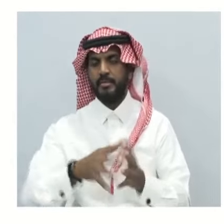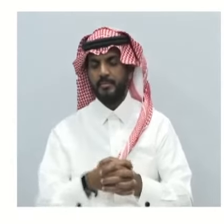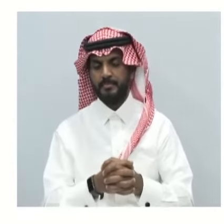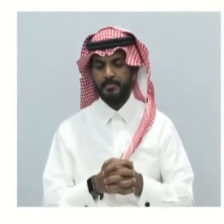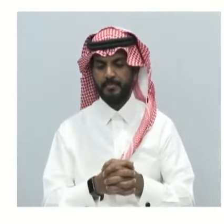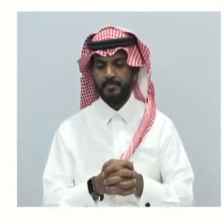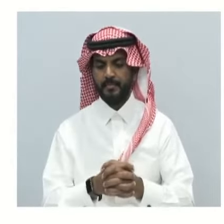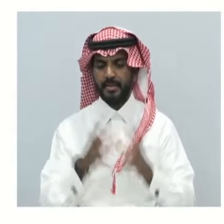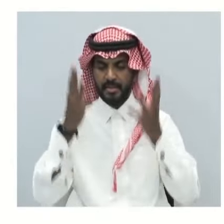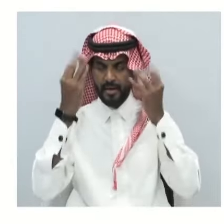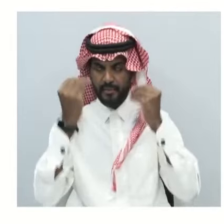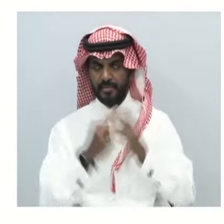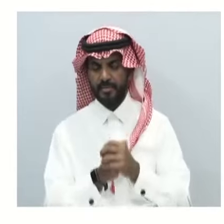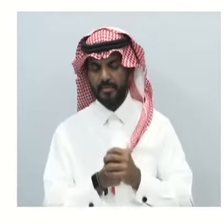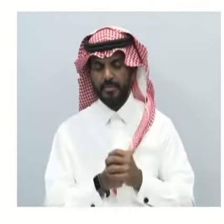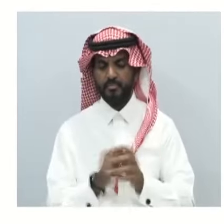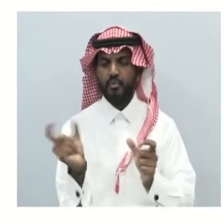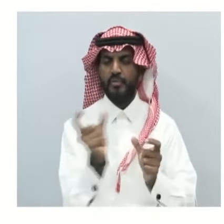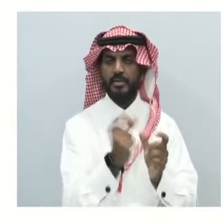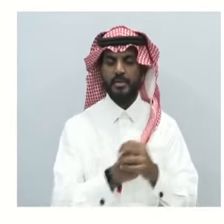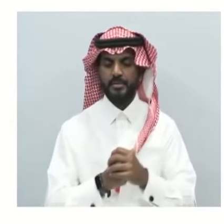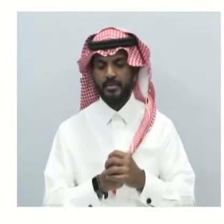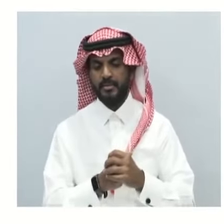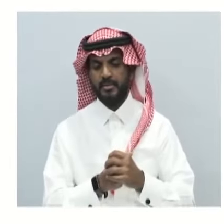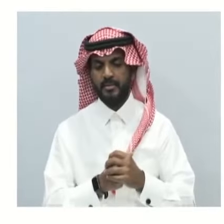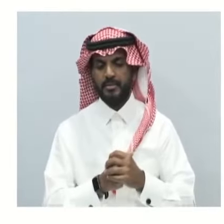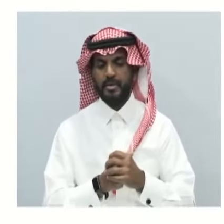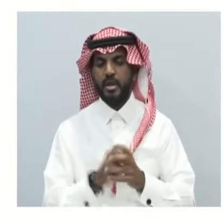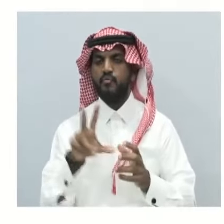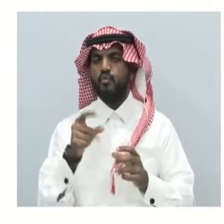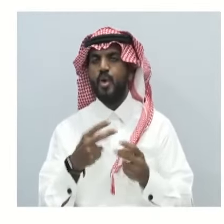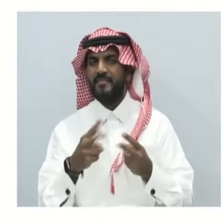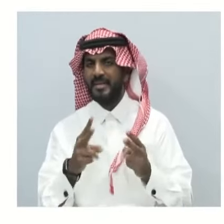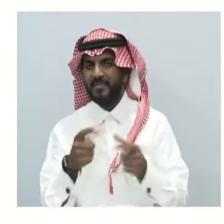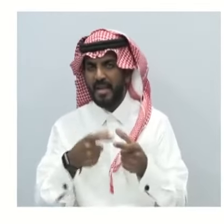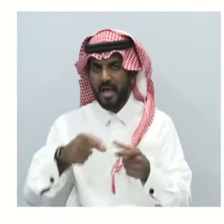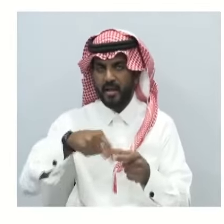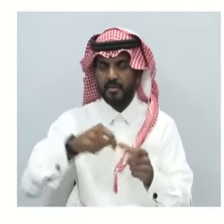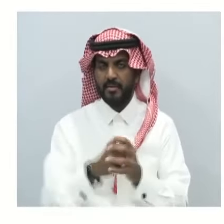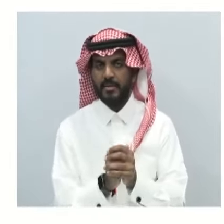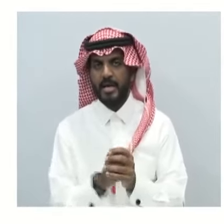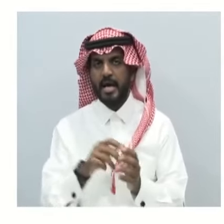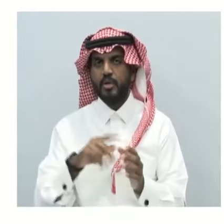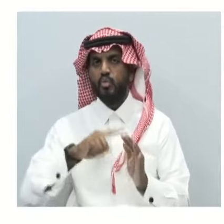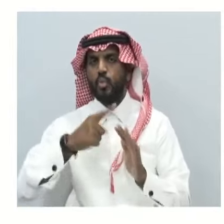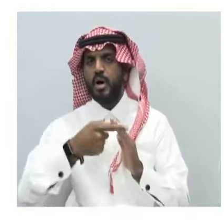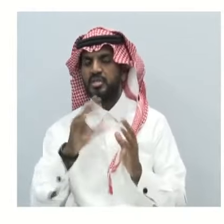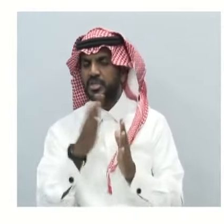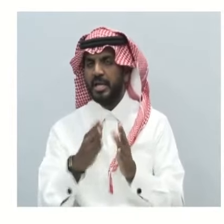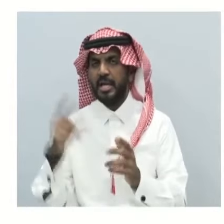تعرفنا طالبه وطالبتي على عدد من المفردات الفوهه اطوار القمر